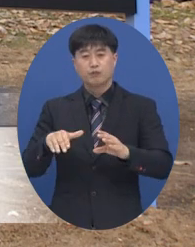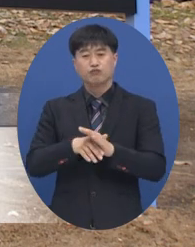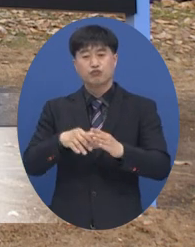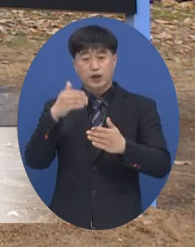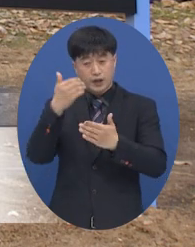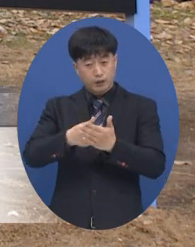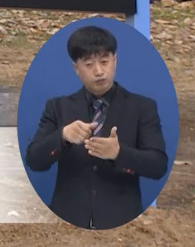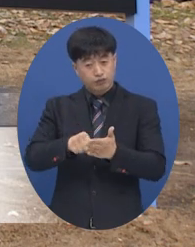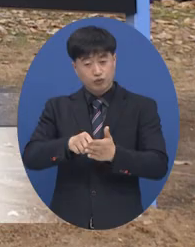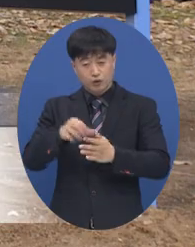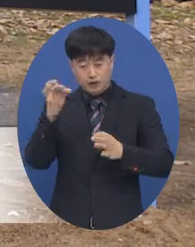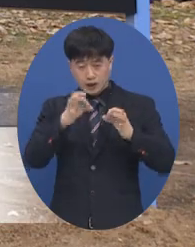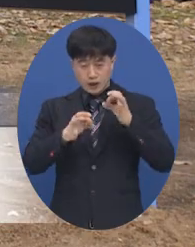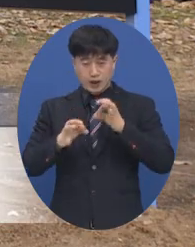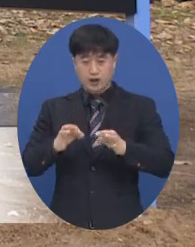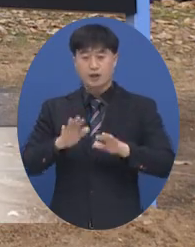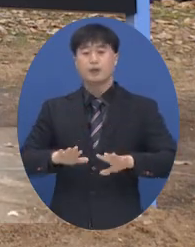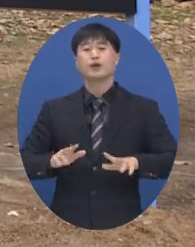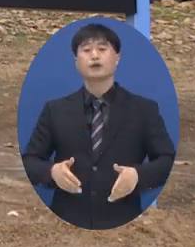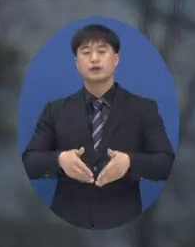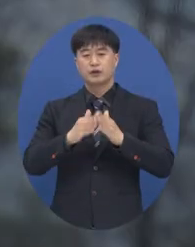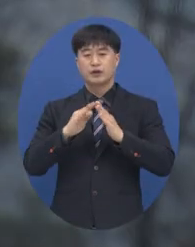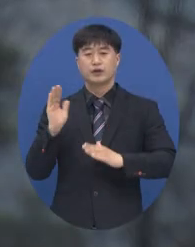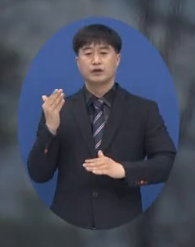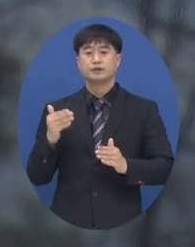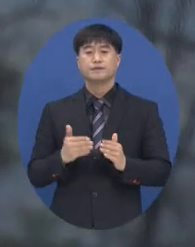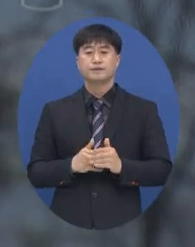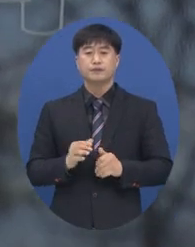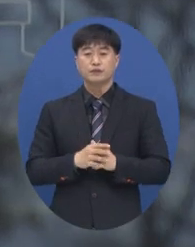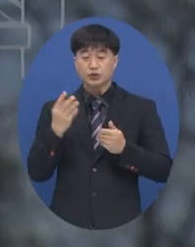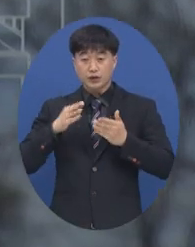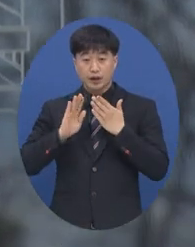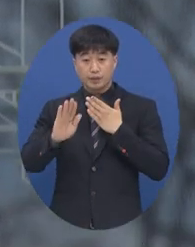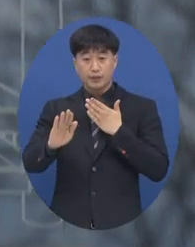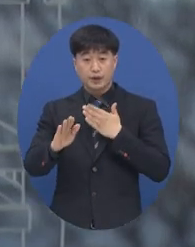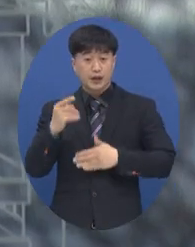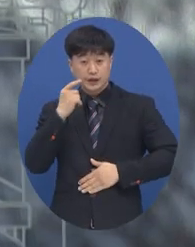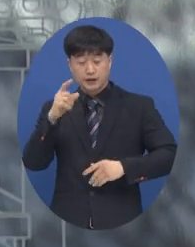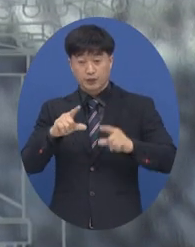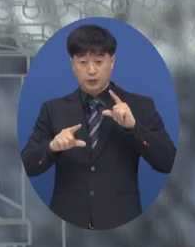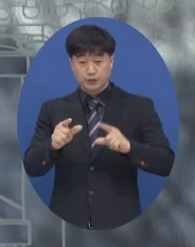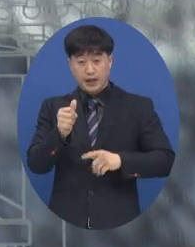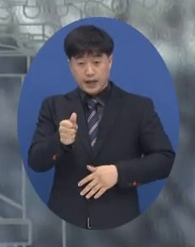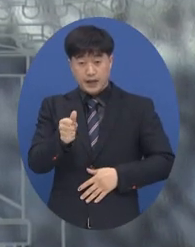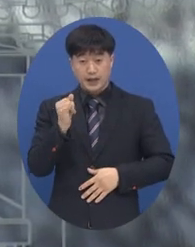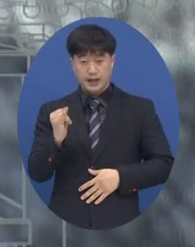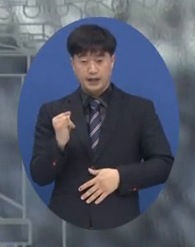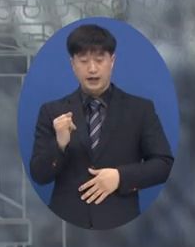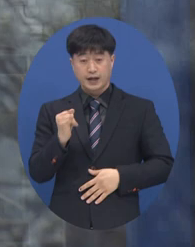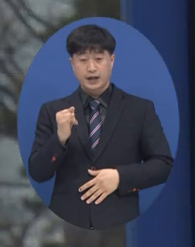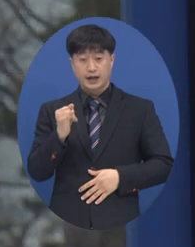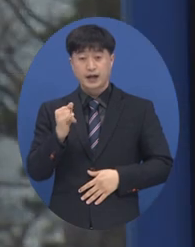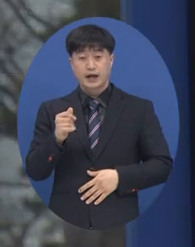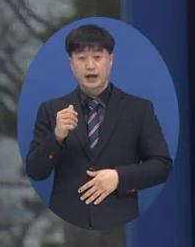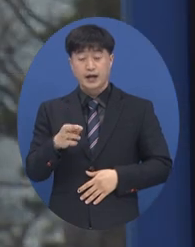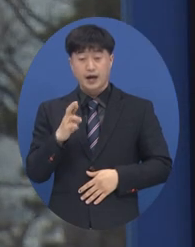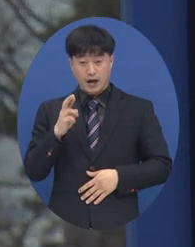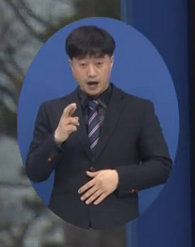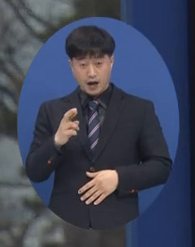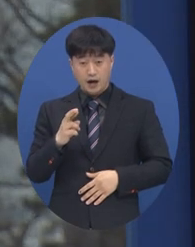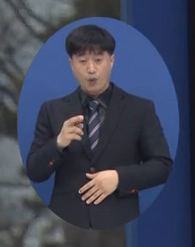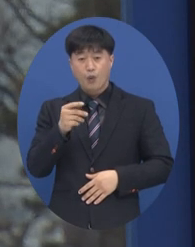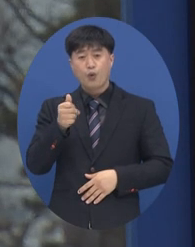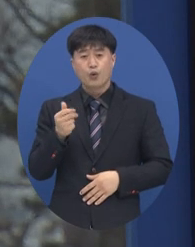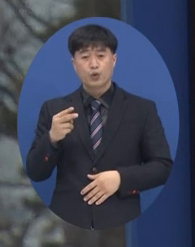찾아서 요번에 설치하게 된 겁니다 경기도는 앞으로 가상현실과 증강현실 홀로그램 등 디지털